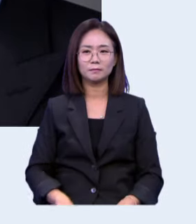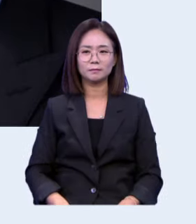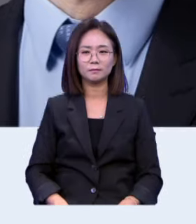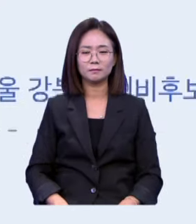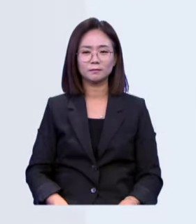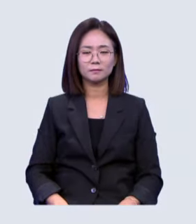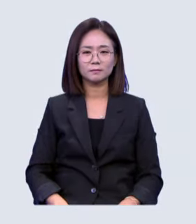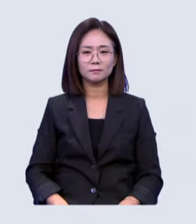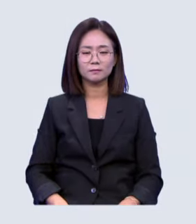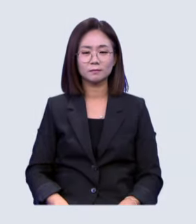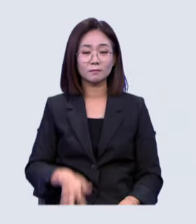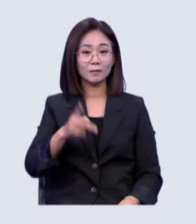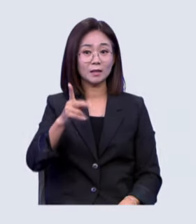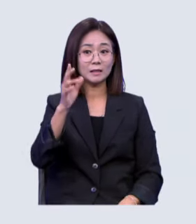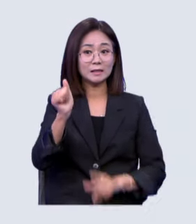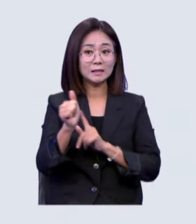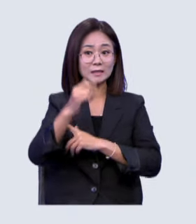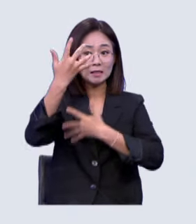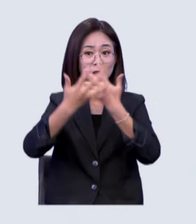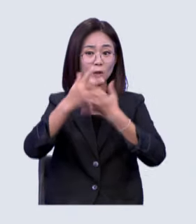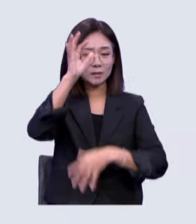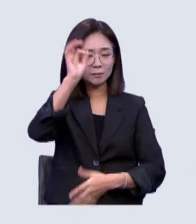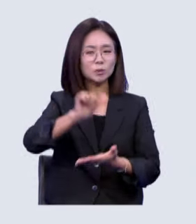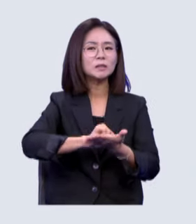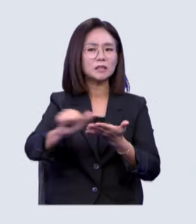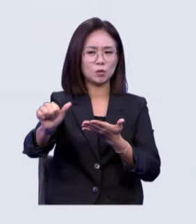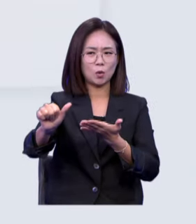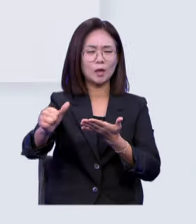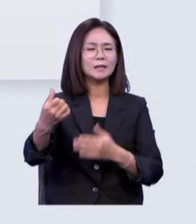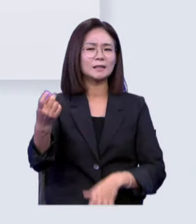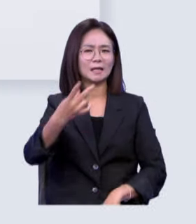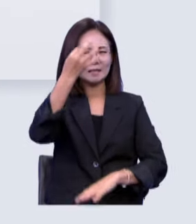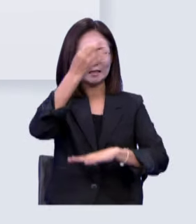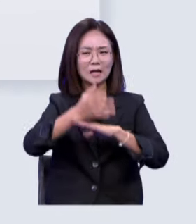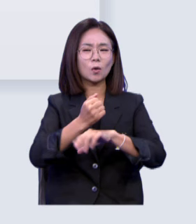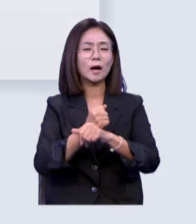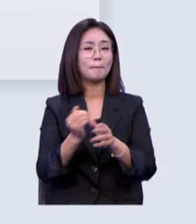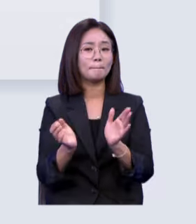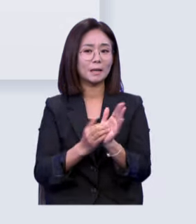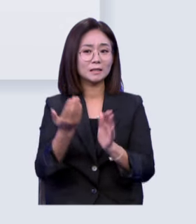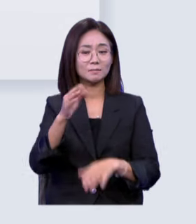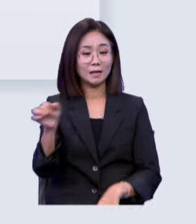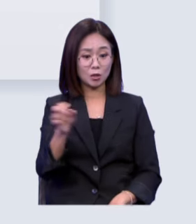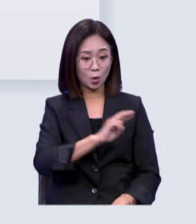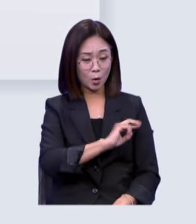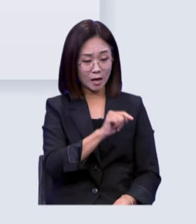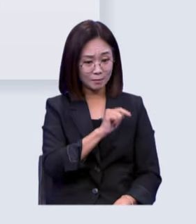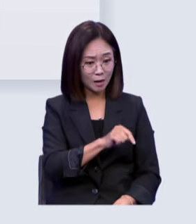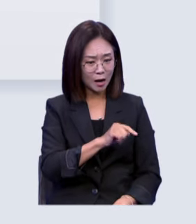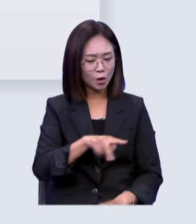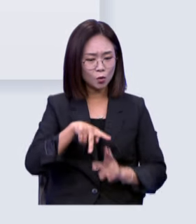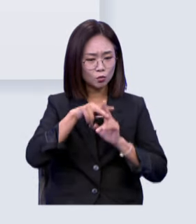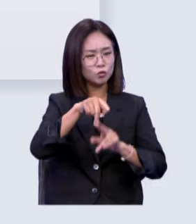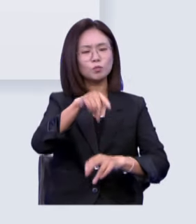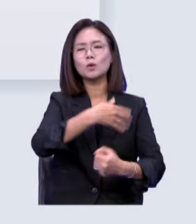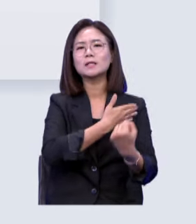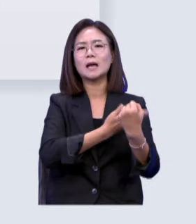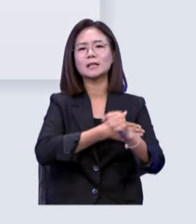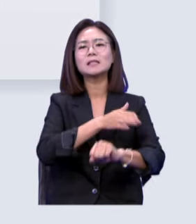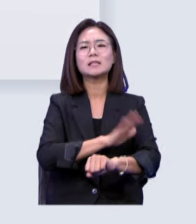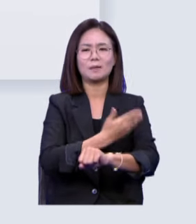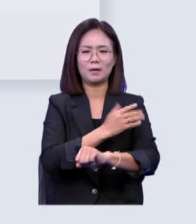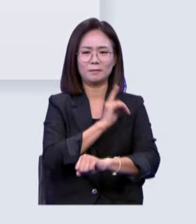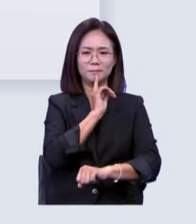겁니다 정후보는 해당 영상을 삭제하고 제차 사과했지만 여야를 막론하고 후보로서 자질이